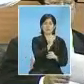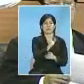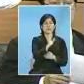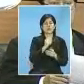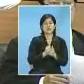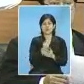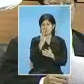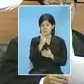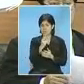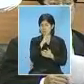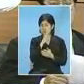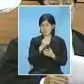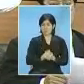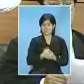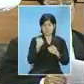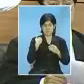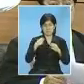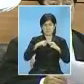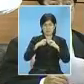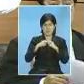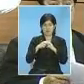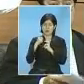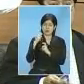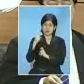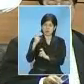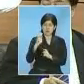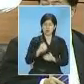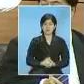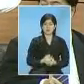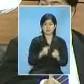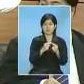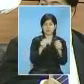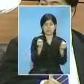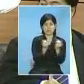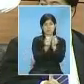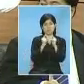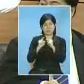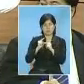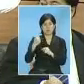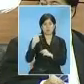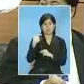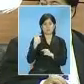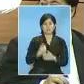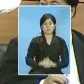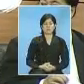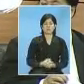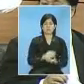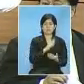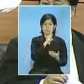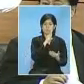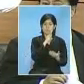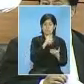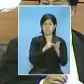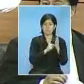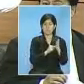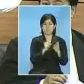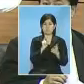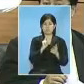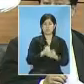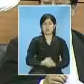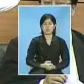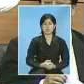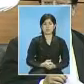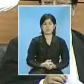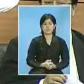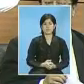แออัดเวลายิ่งเกิดอันตรายนะครับเกิดอุบัติภัยขึ้นมาเกิดสมมุติว่ามีเอ่อเหตุ